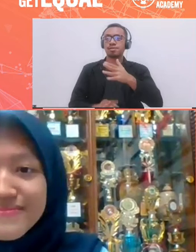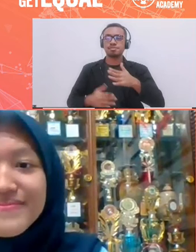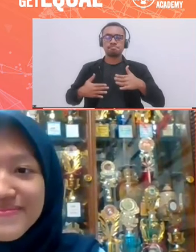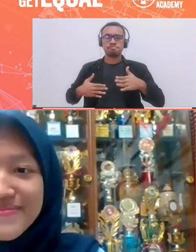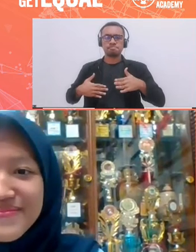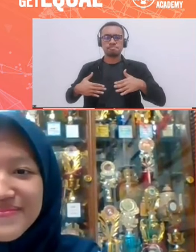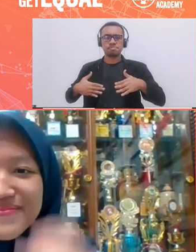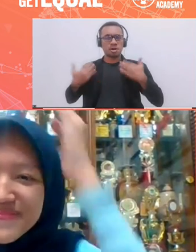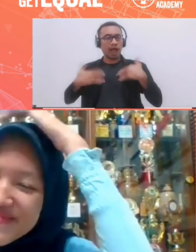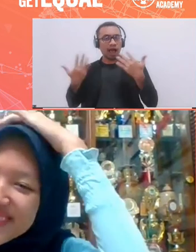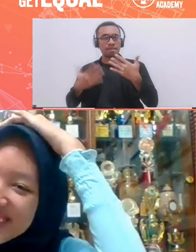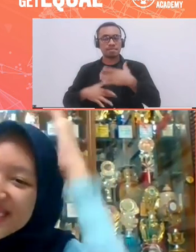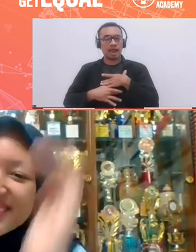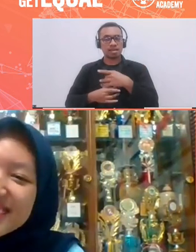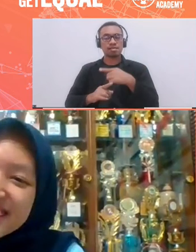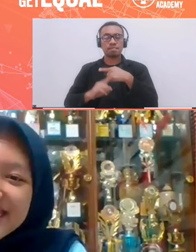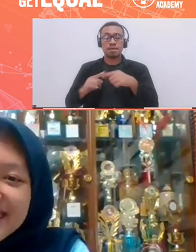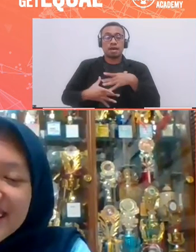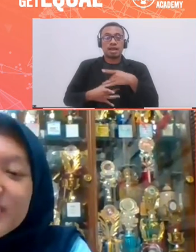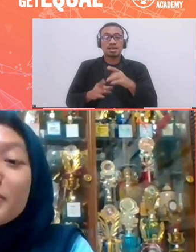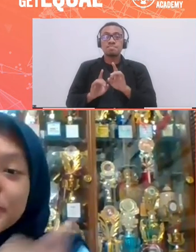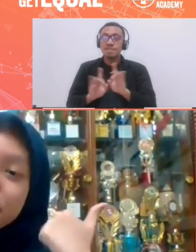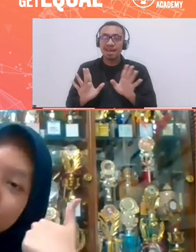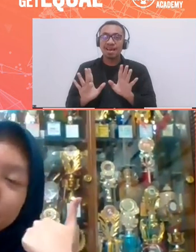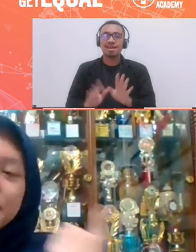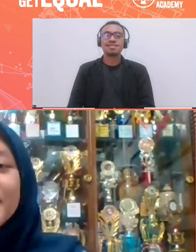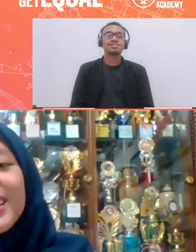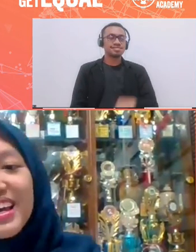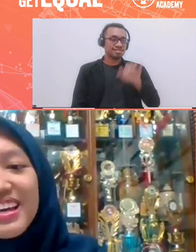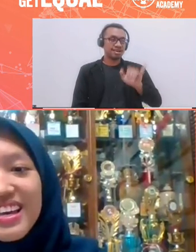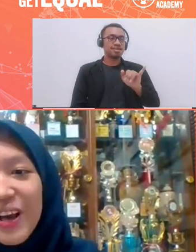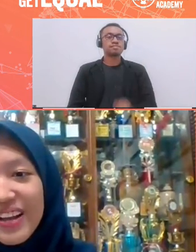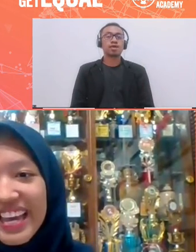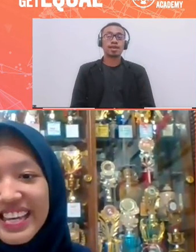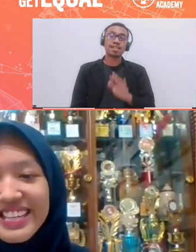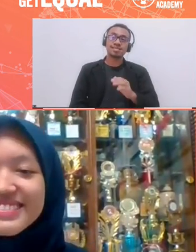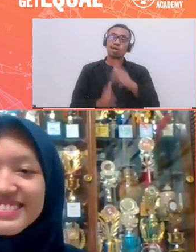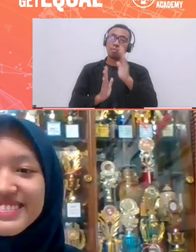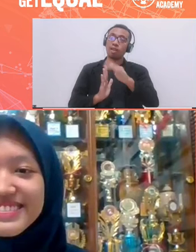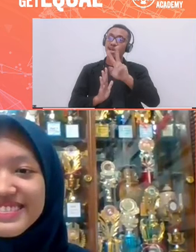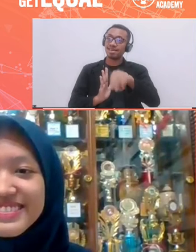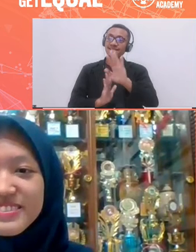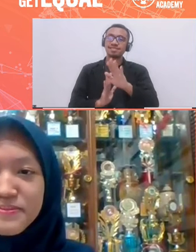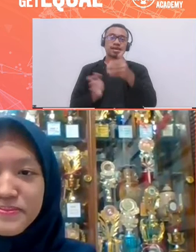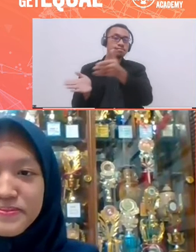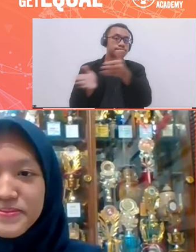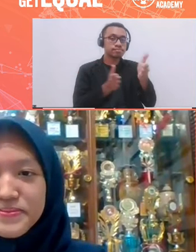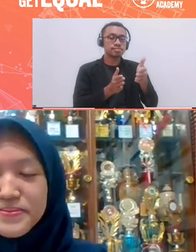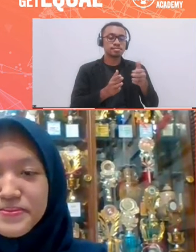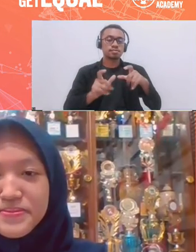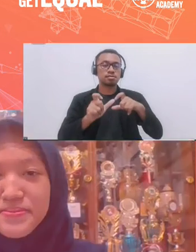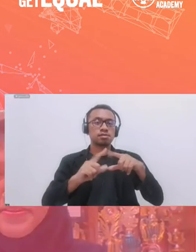beda gitu. Oke, nanti aku kembali lagi ke Fayana nih, ngobrol-ngobrol sama Fayana ya. Okay. Aku akan ke